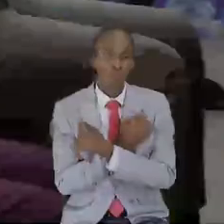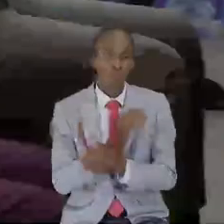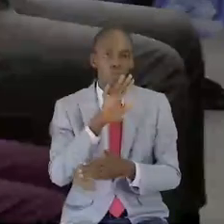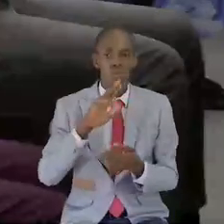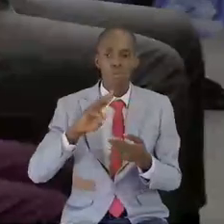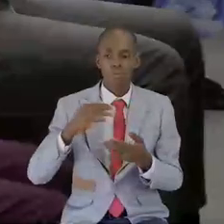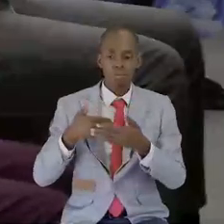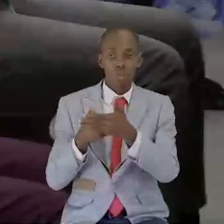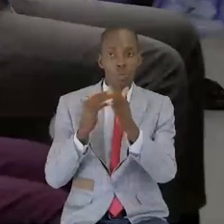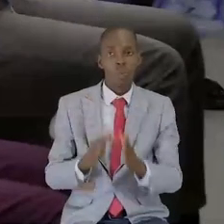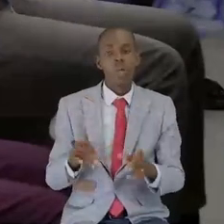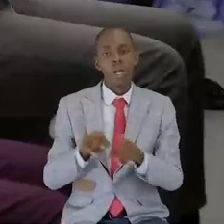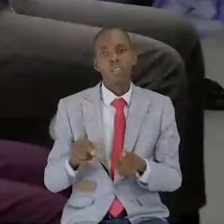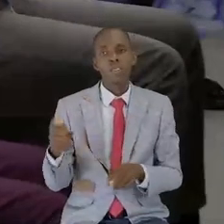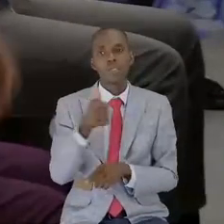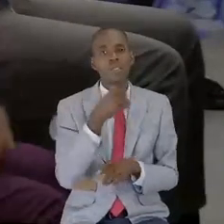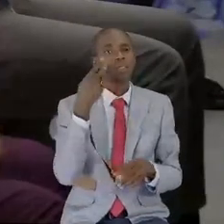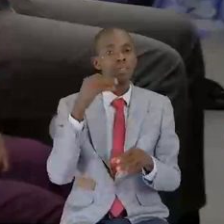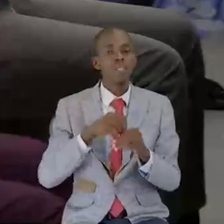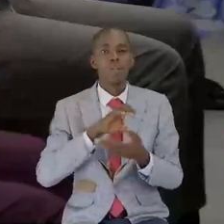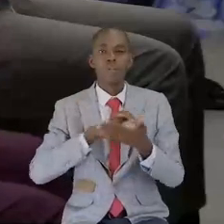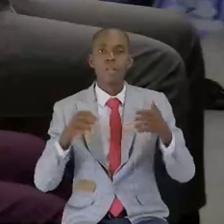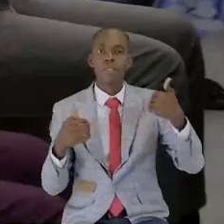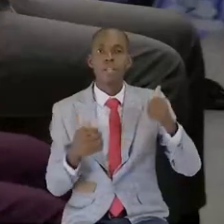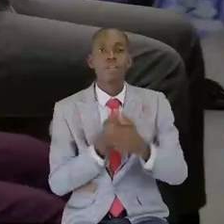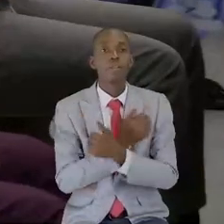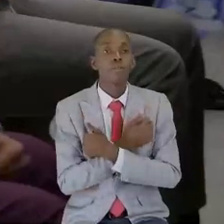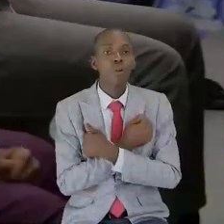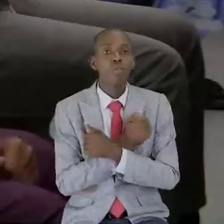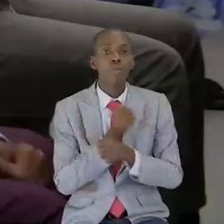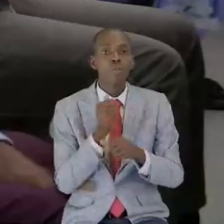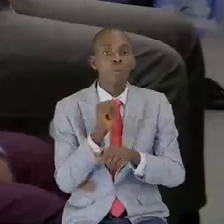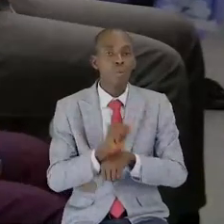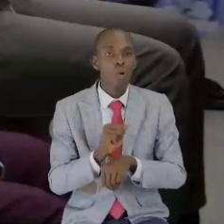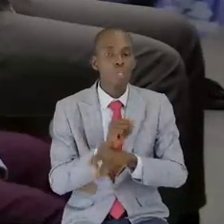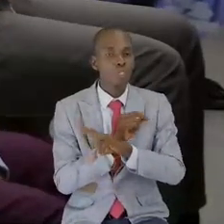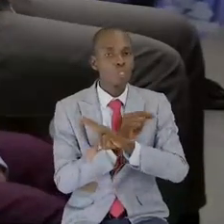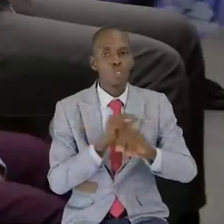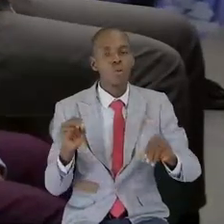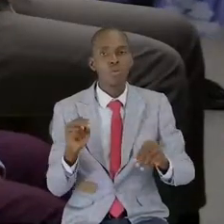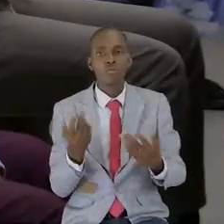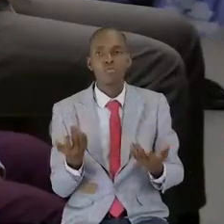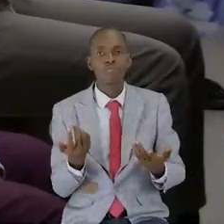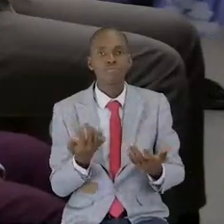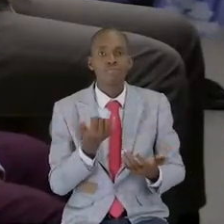10. Verset 10. On nous dit, l'amour ne fait point le mal au prochain.